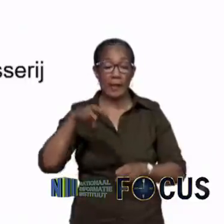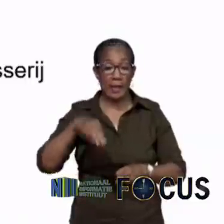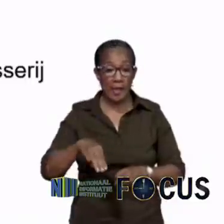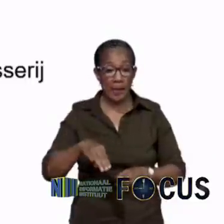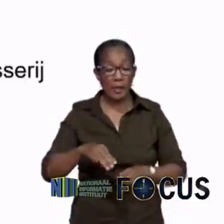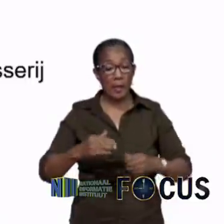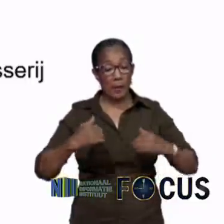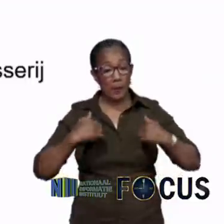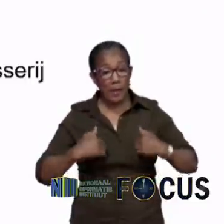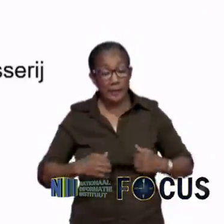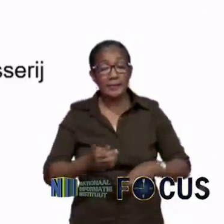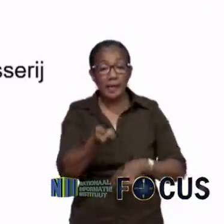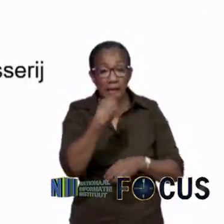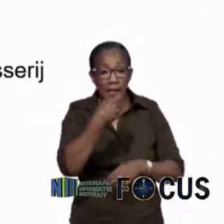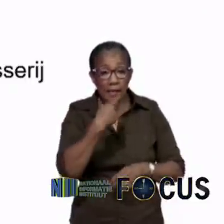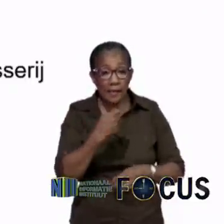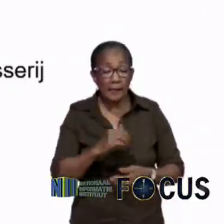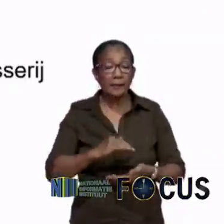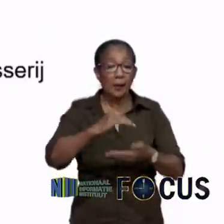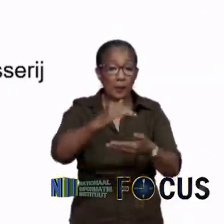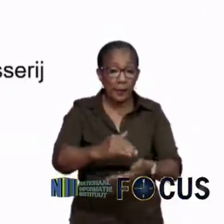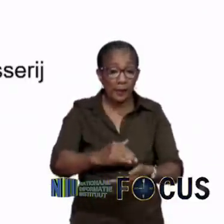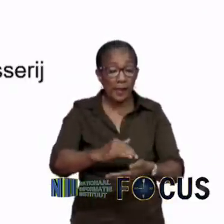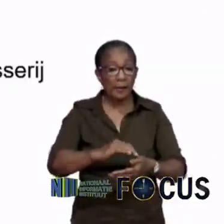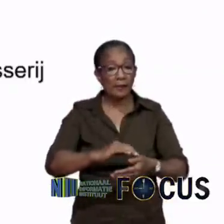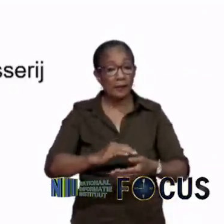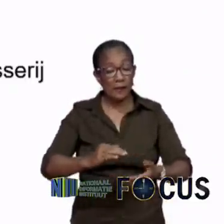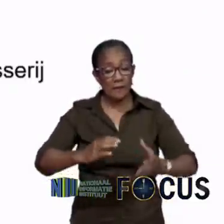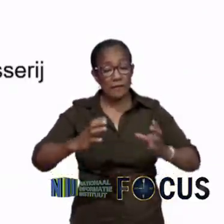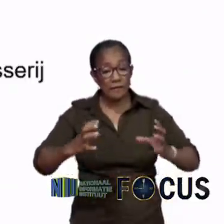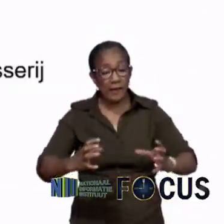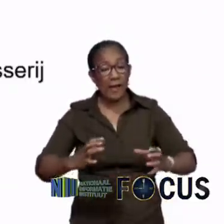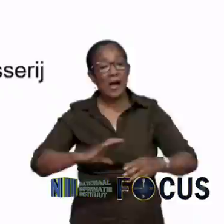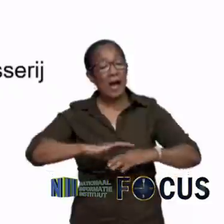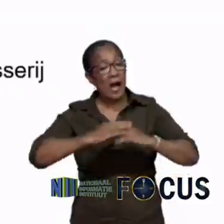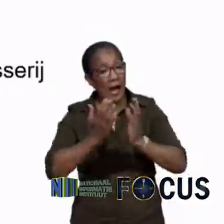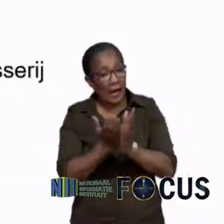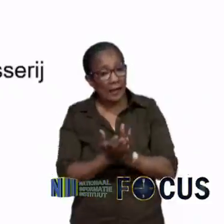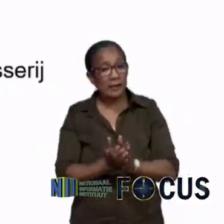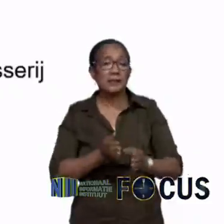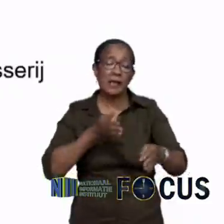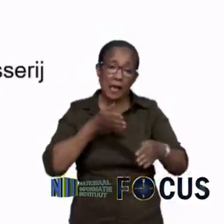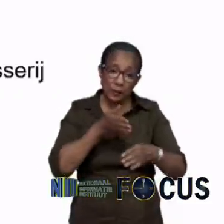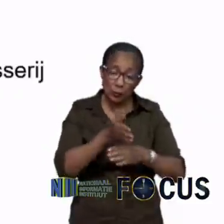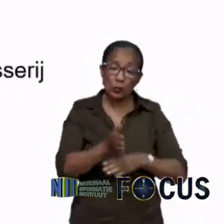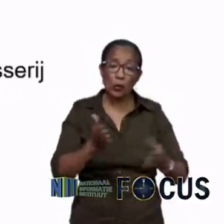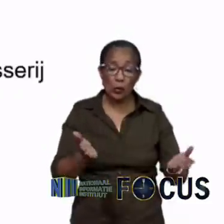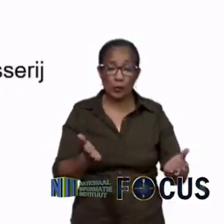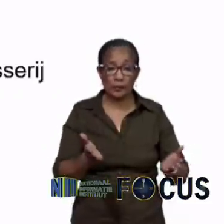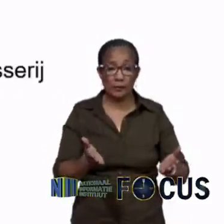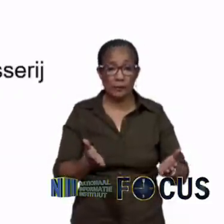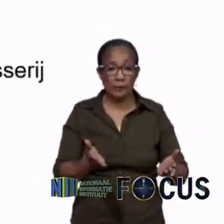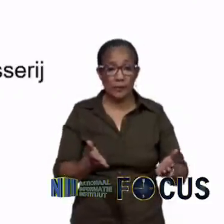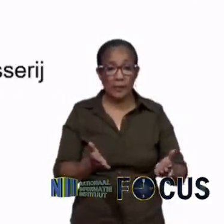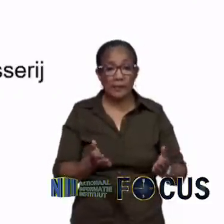cha nyang, de man sa moest cha cargo, alla den san dat die ook toe de webcard en wat